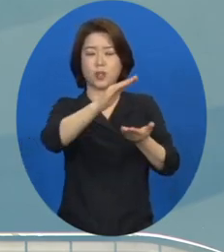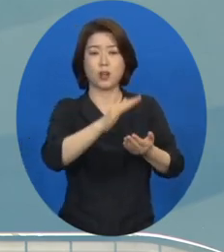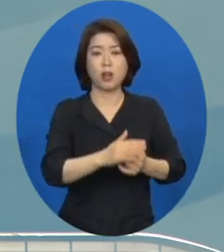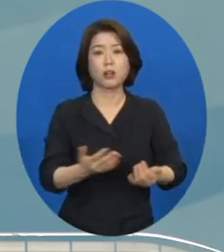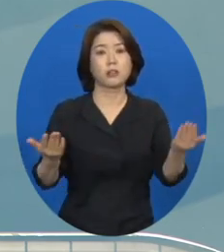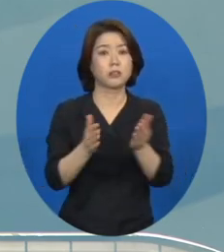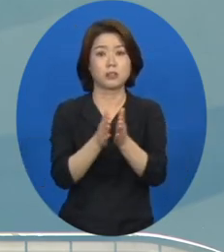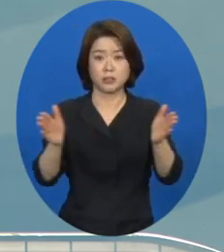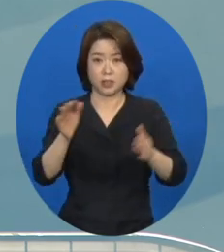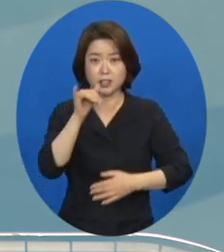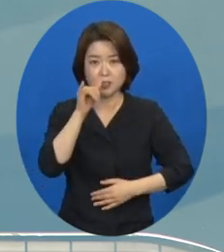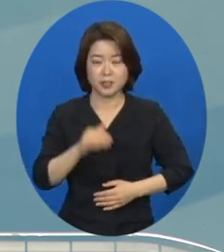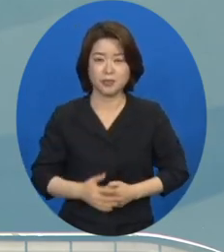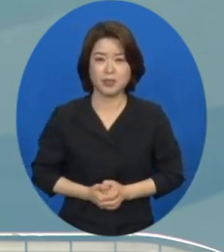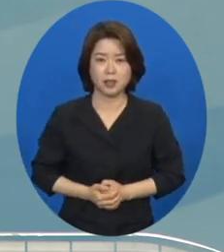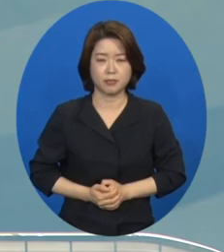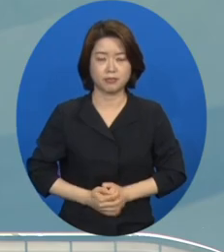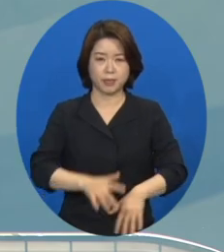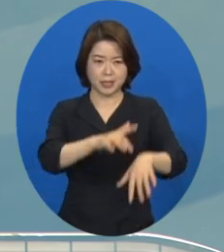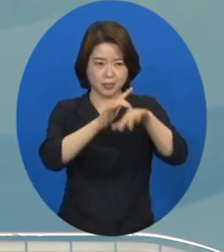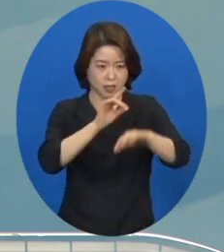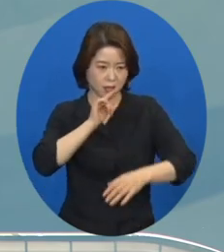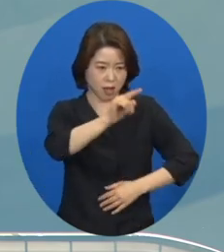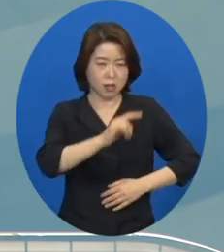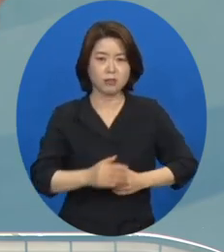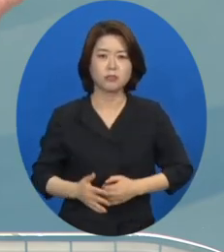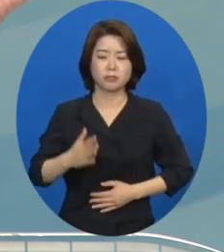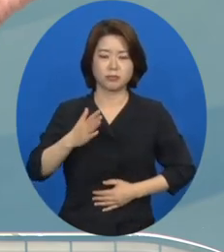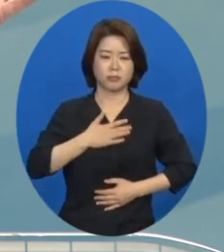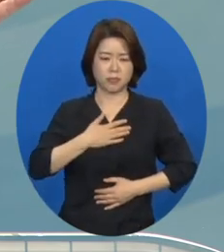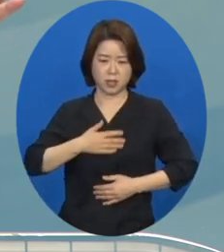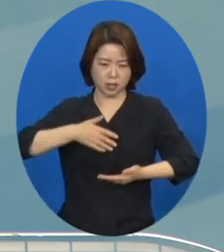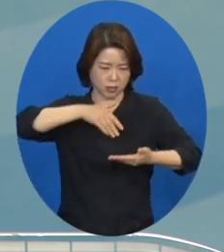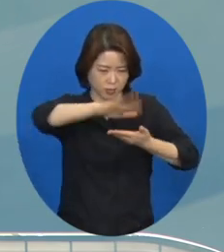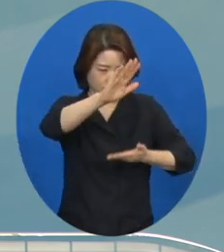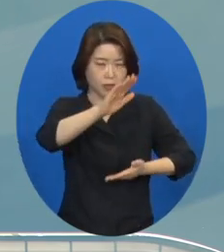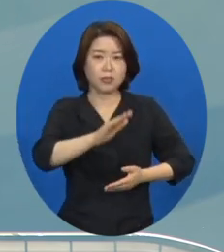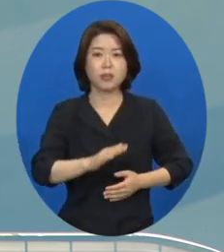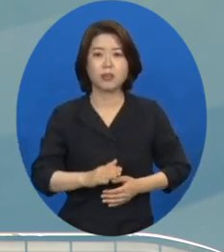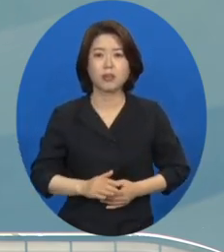시작을 했습니다. 사탄아, 내게서 떠나가.